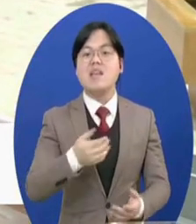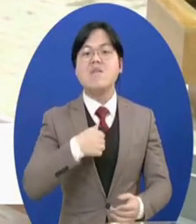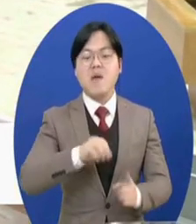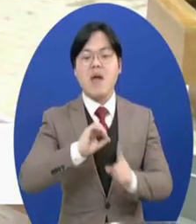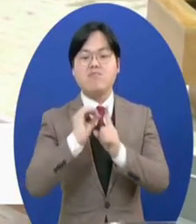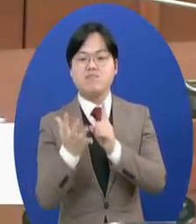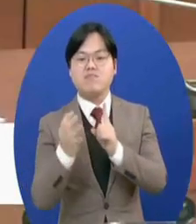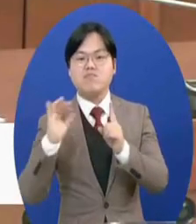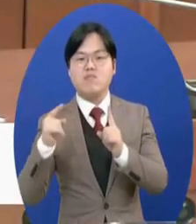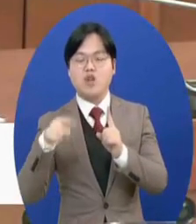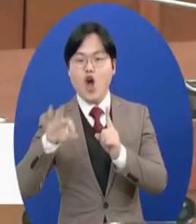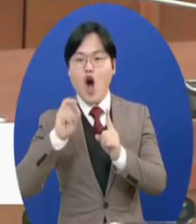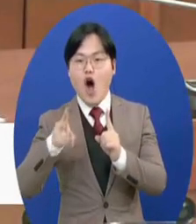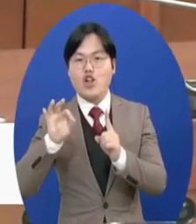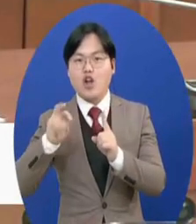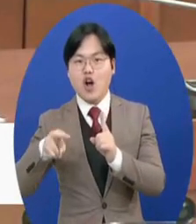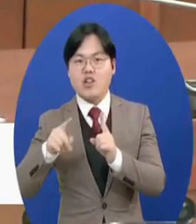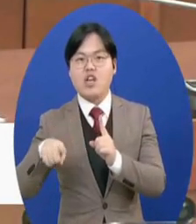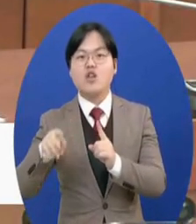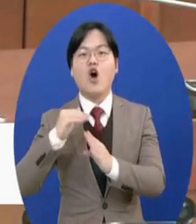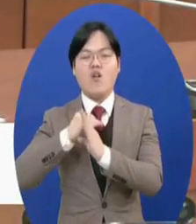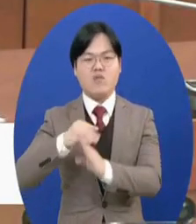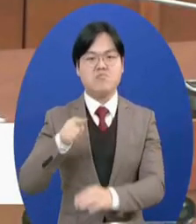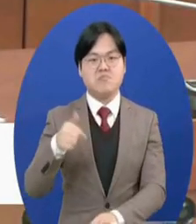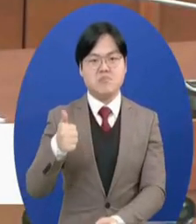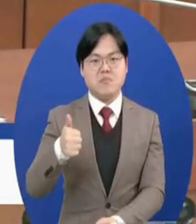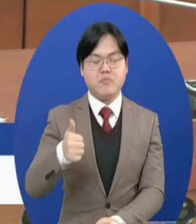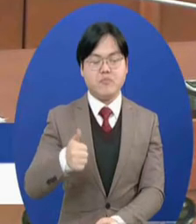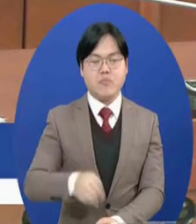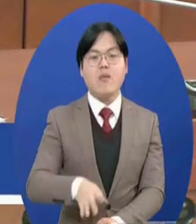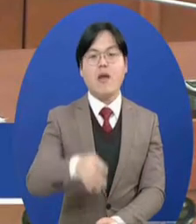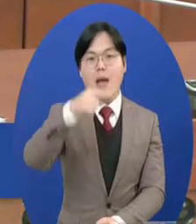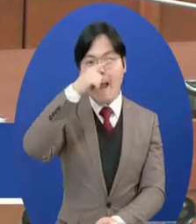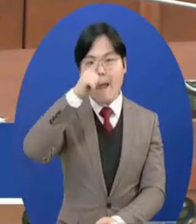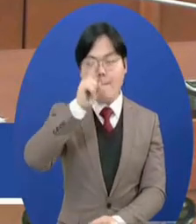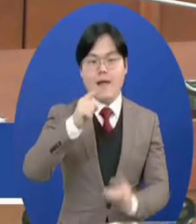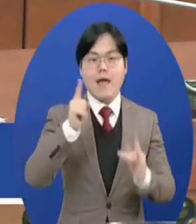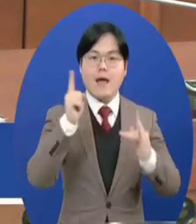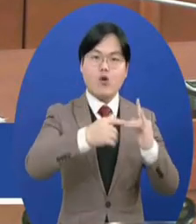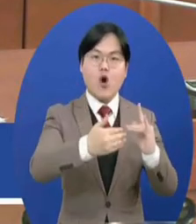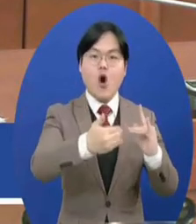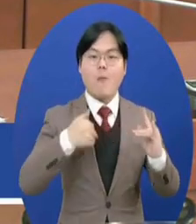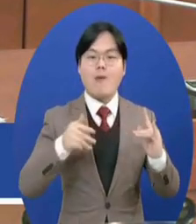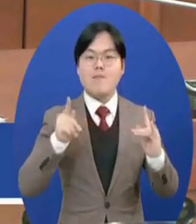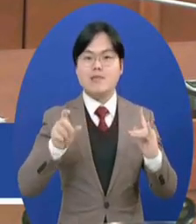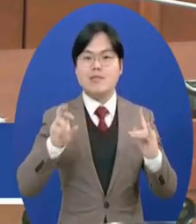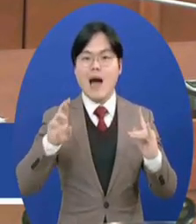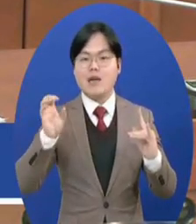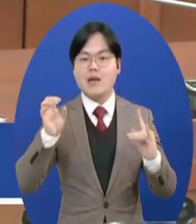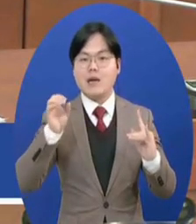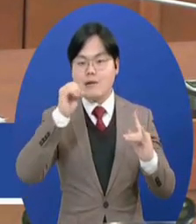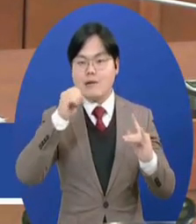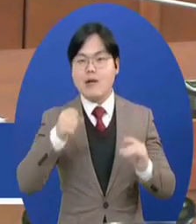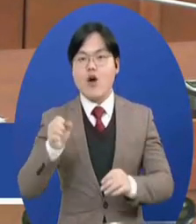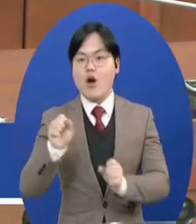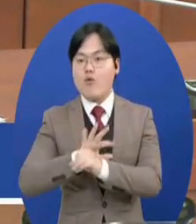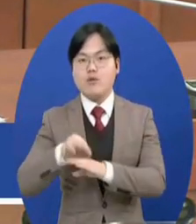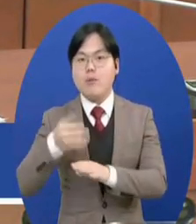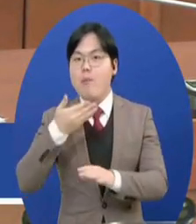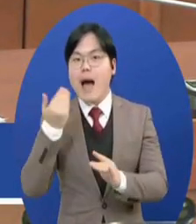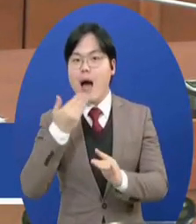байна. Эмнэлэгт хэвтэхдээ PCR-ын шинжилгээ өгчсэн хүн эмнэлэгт орж хэвтээд ингээд